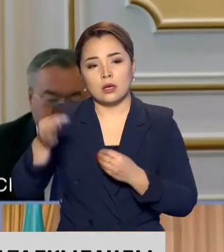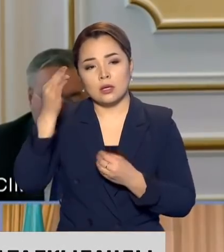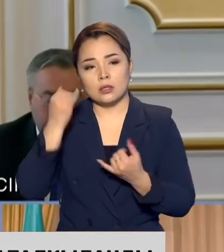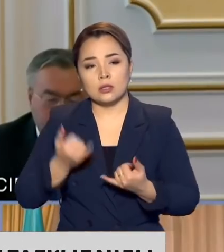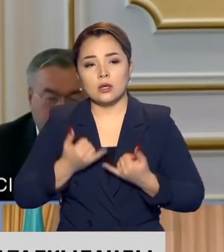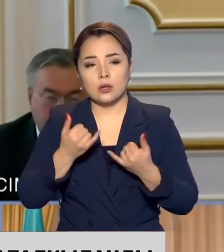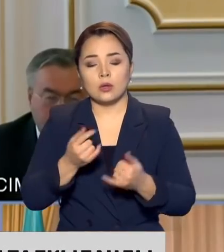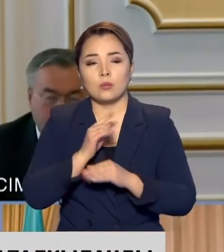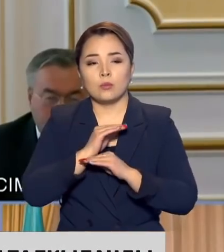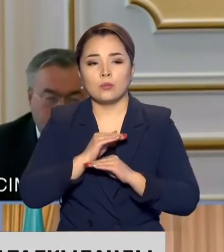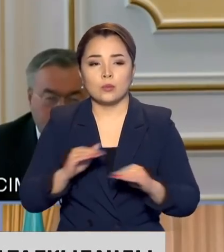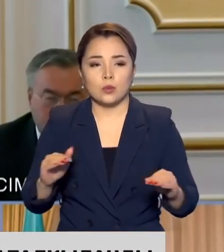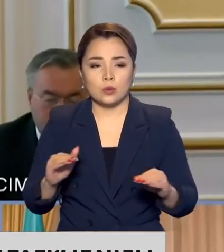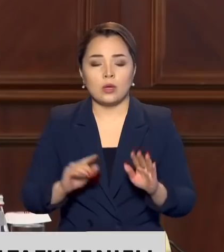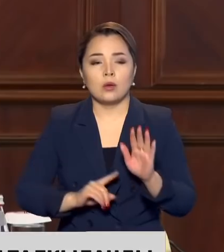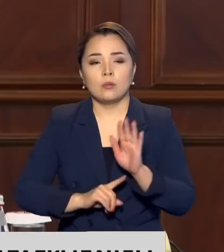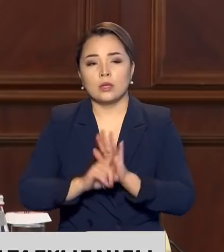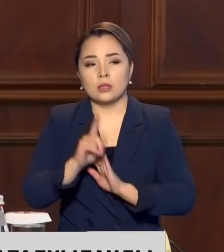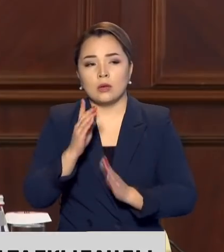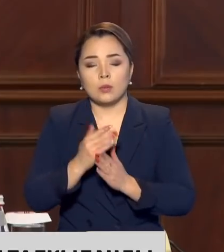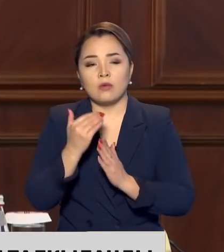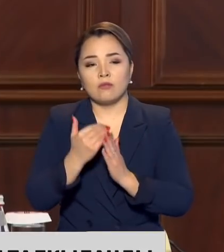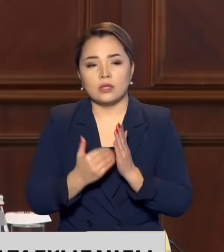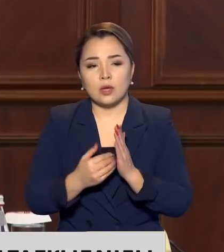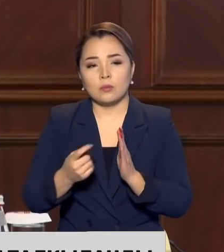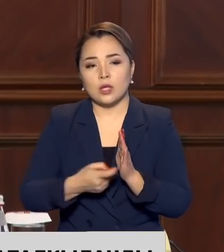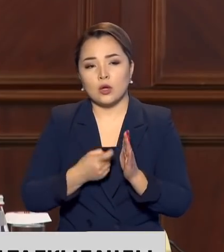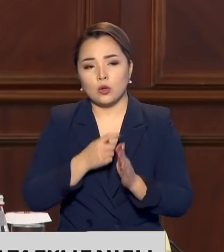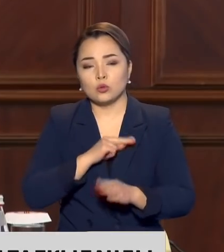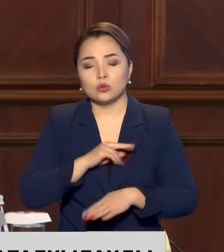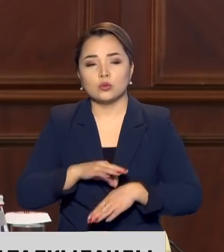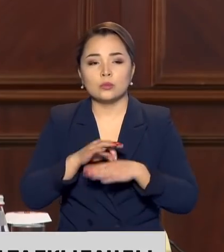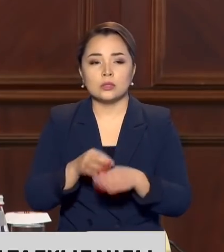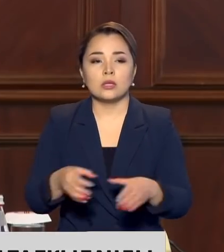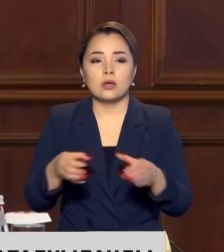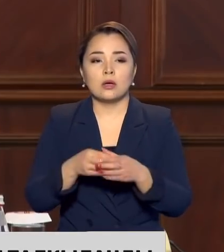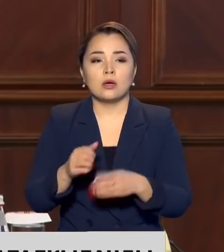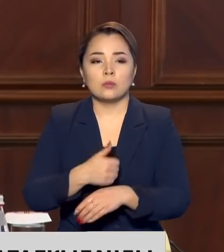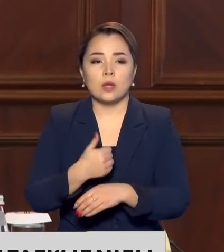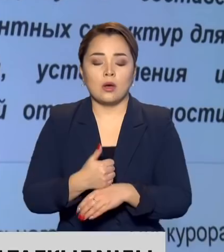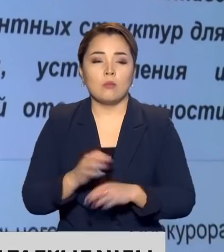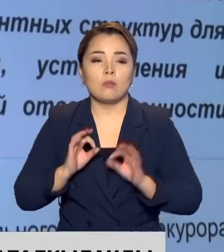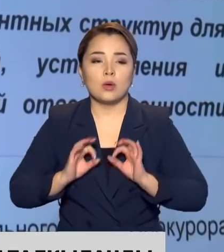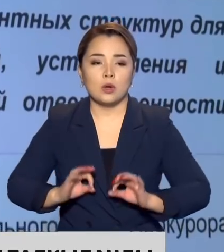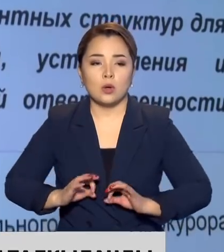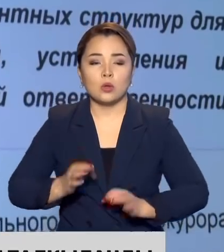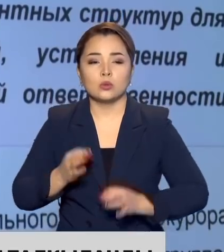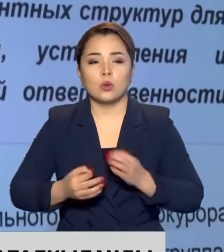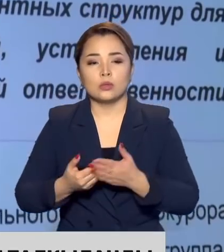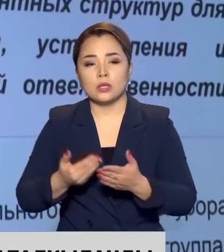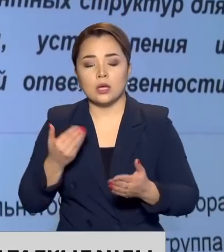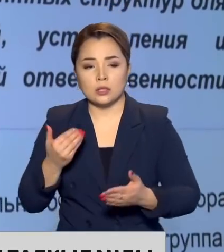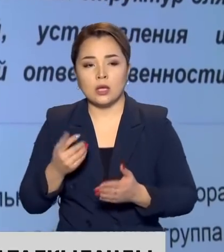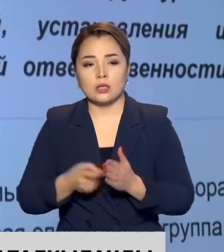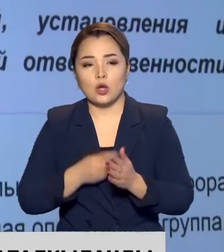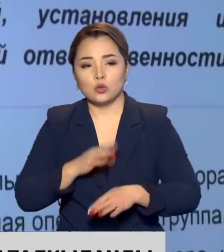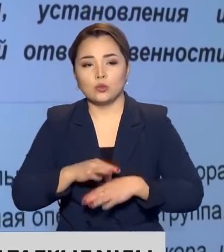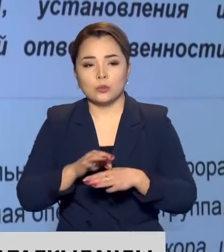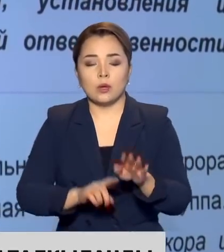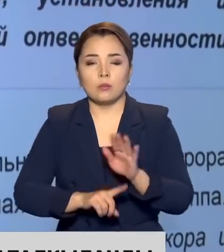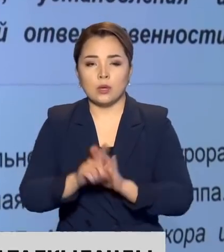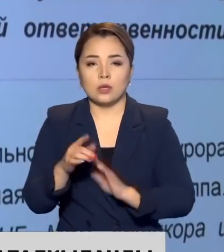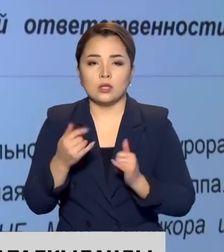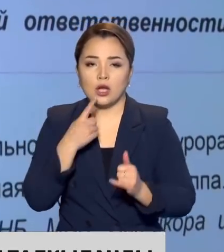арналған үнсіздікпен басталды. Қазір ведомствоаралық тергеу тобы құрылып, бас прокуратура сотқа дейінгі тергеу амалдарын бастаған. Күшті